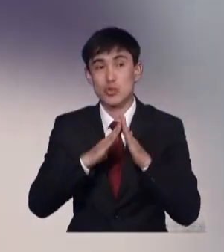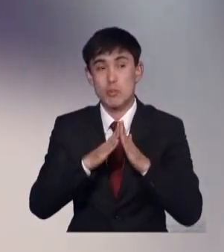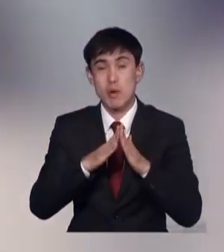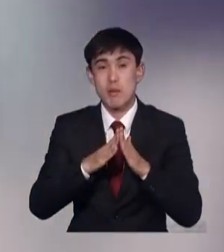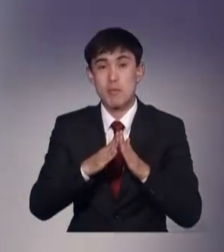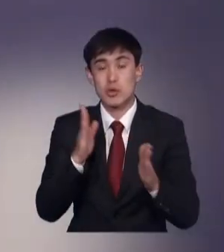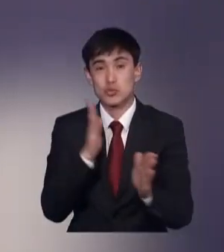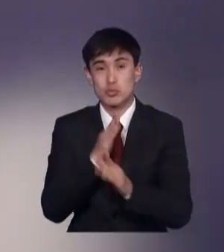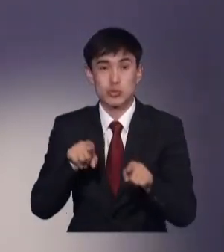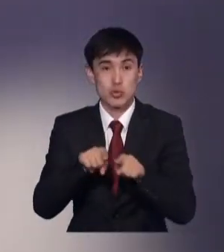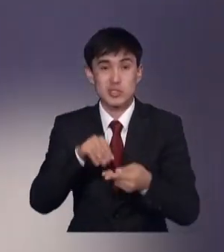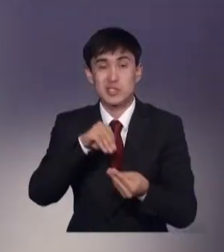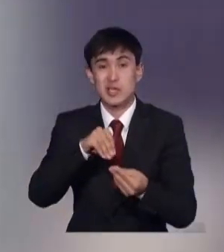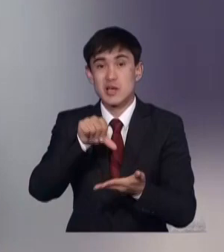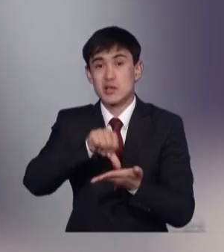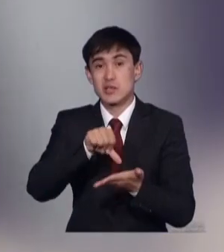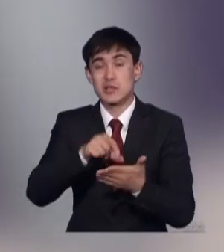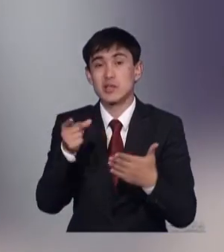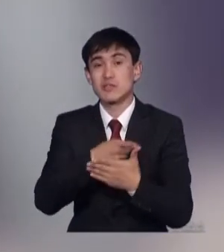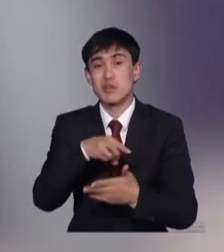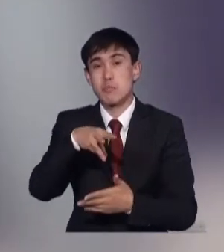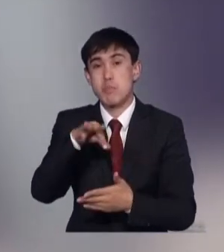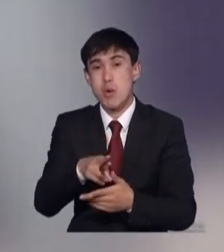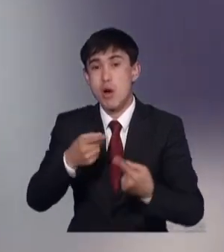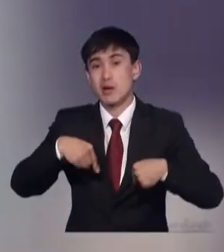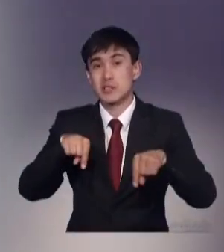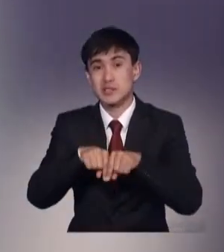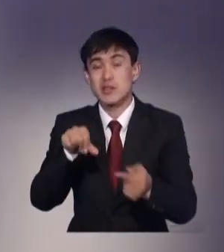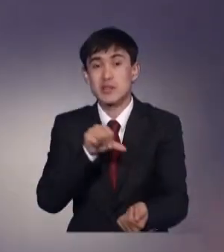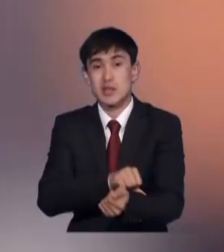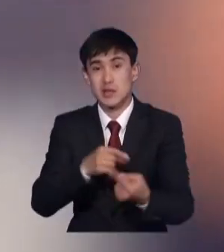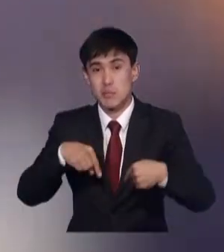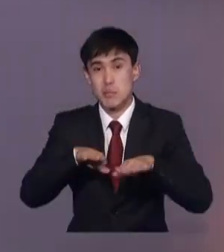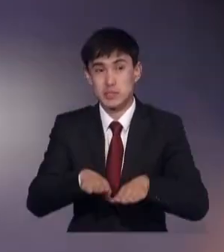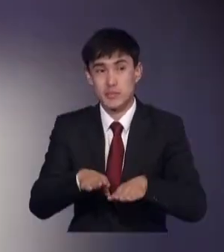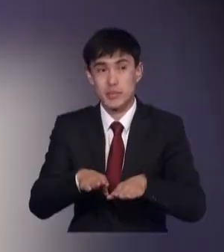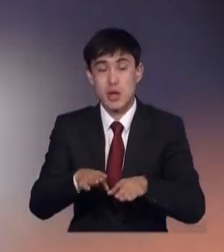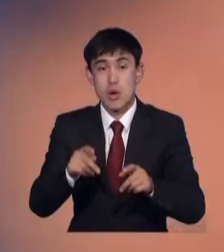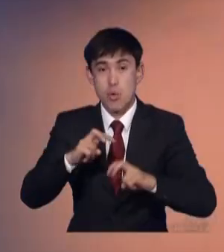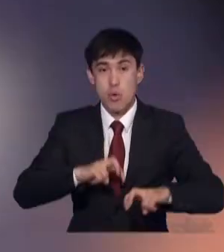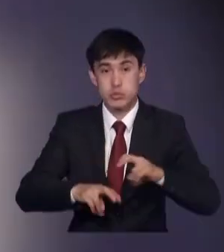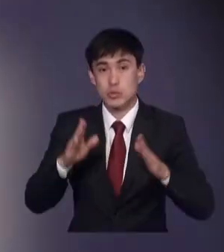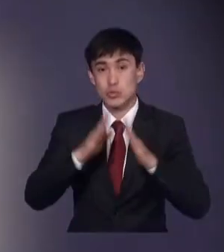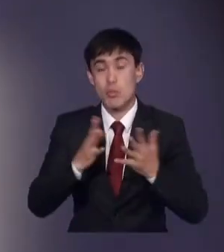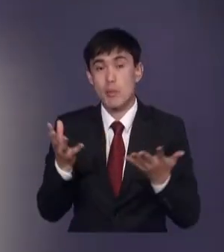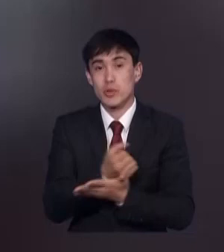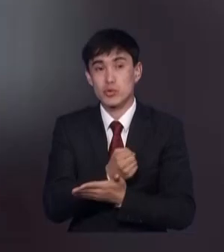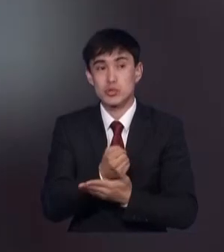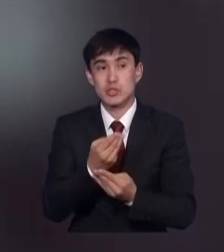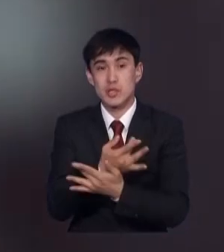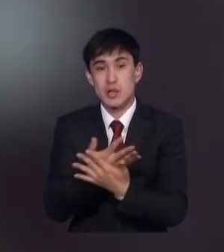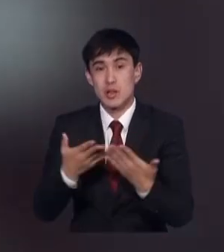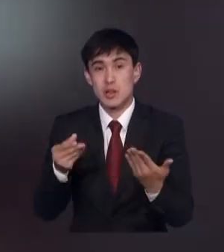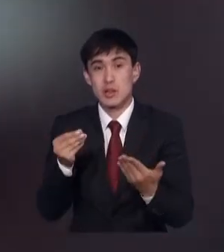Иронии судьбы тот же где герои фильма под названием мяу организовали нарколабораторию в ходе обыска дома обнаружены и изъяты